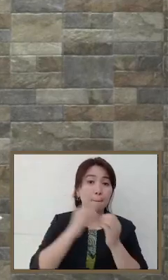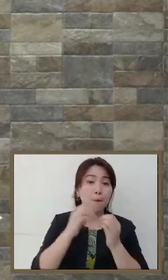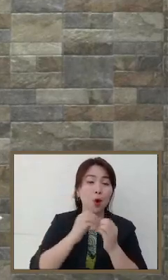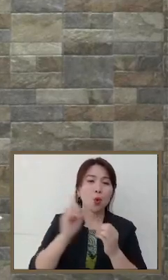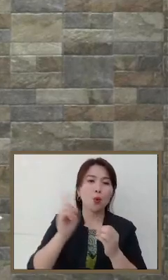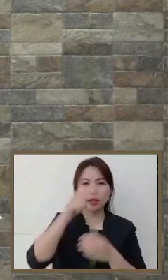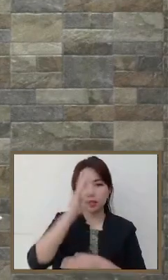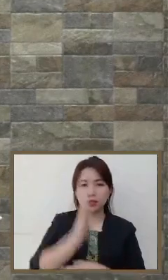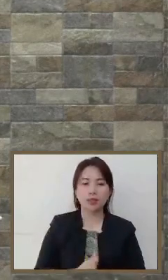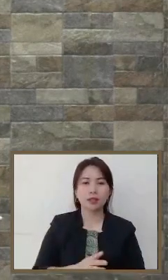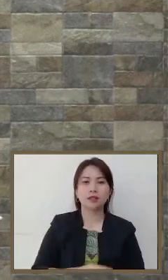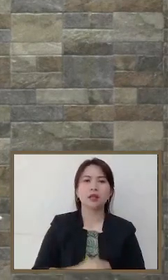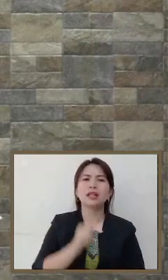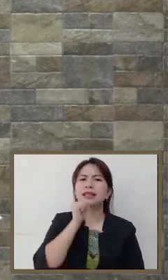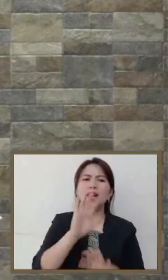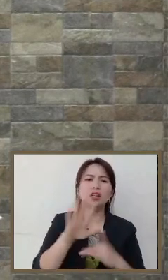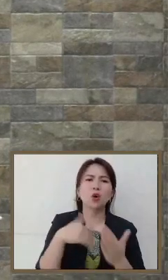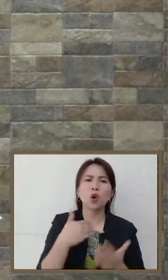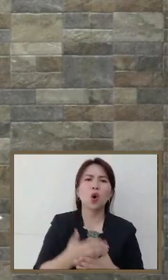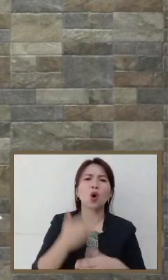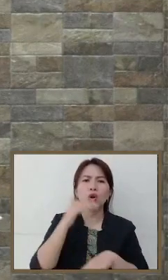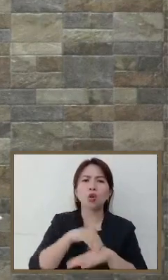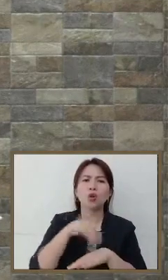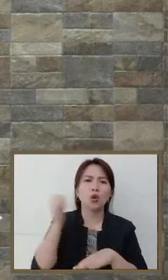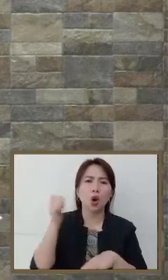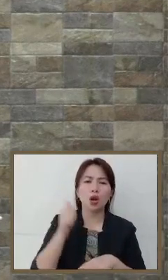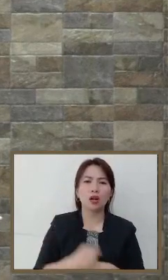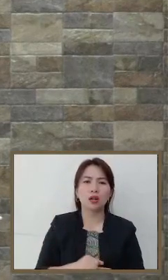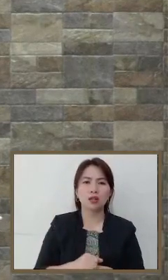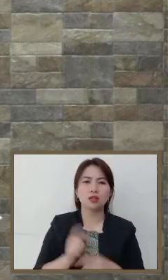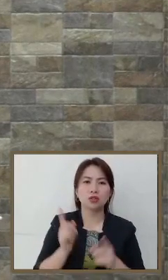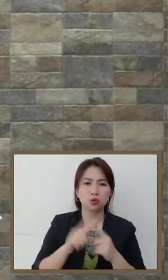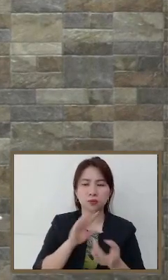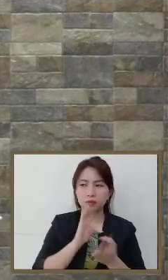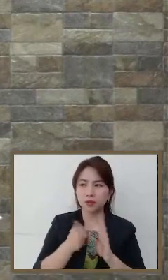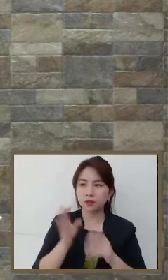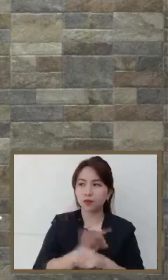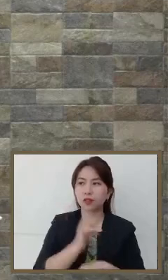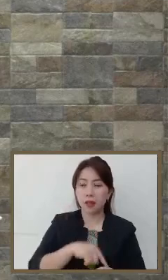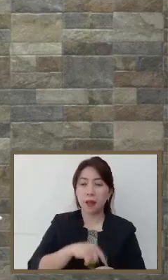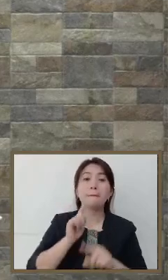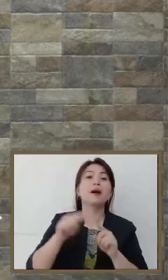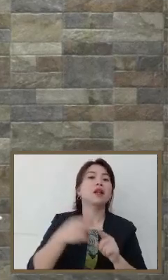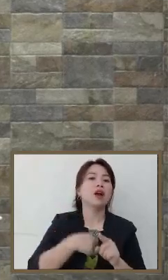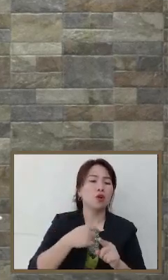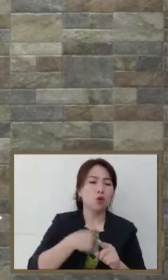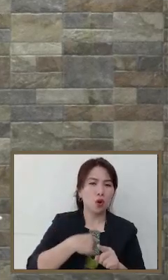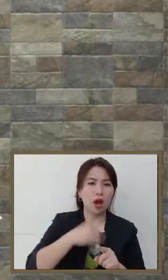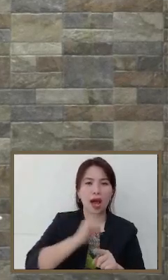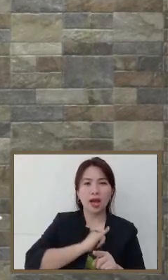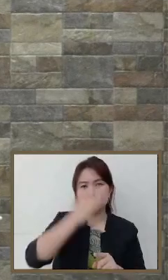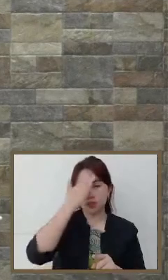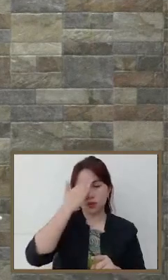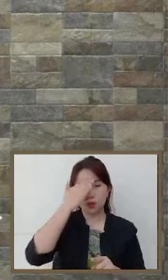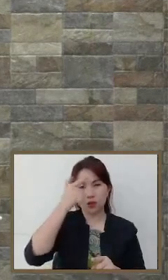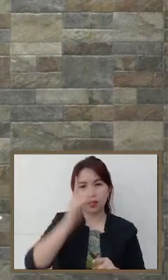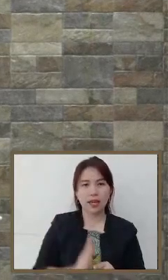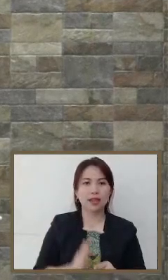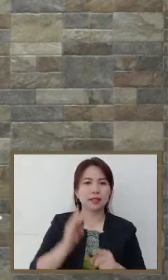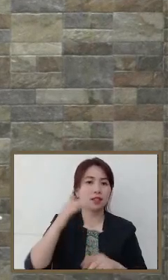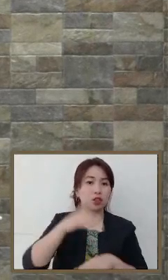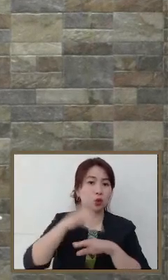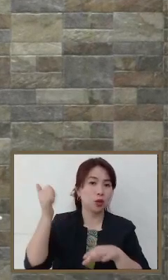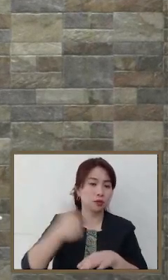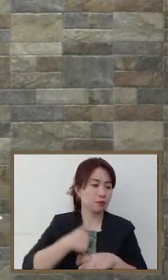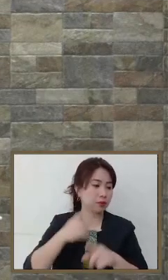tinawag ng Diyos na mag-full time pero alam ko tinatawag ako ng Diyos na may suko ang buhay ko sa panginoon hindi lahat tinawag mag Pero